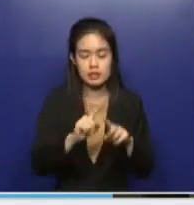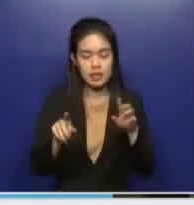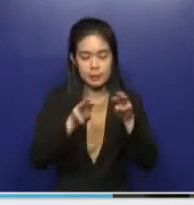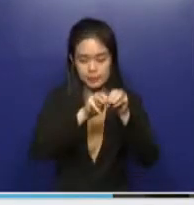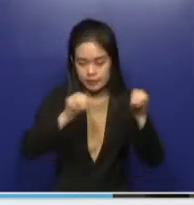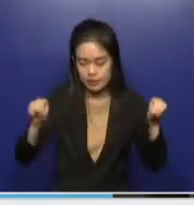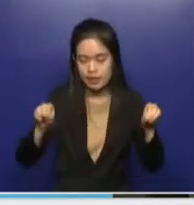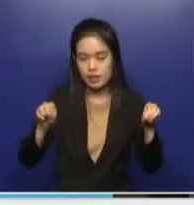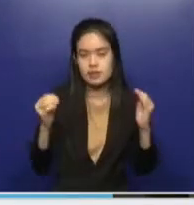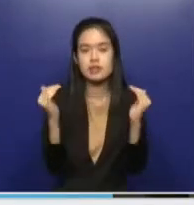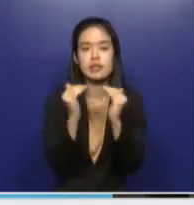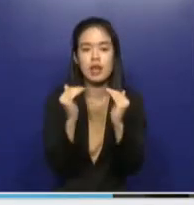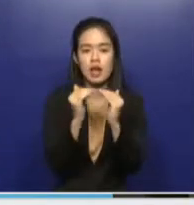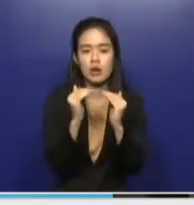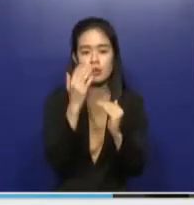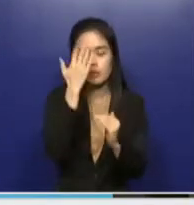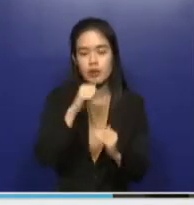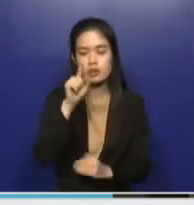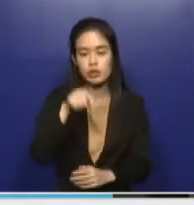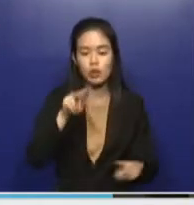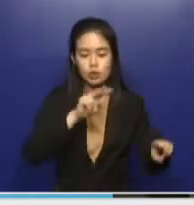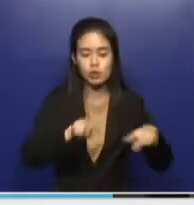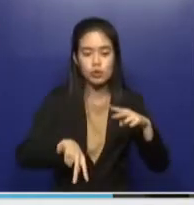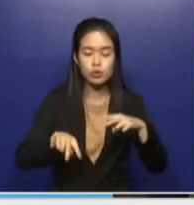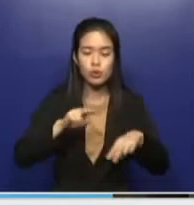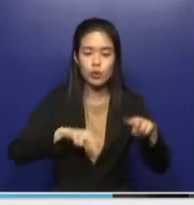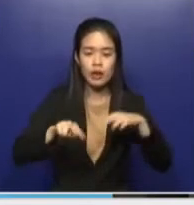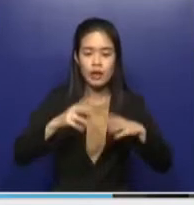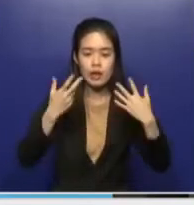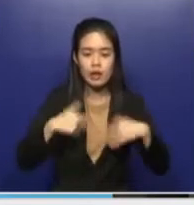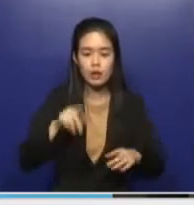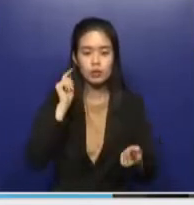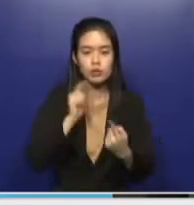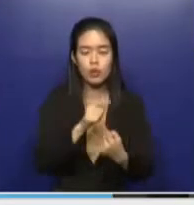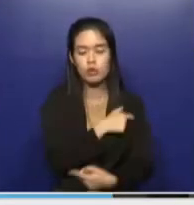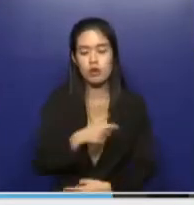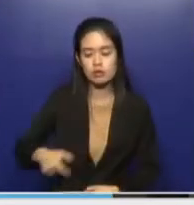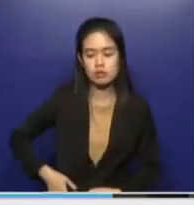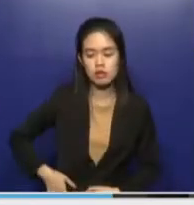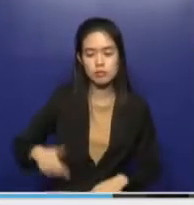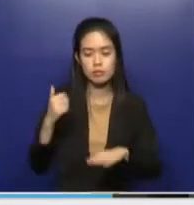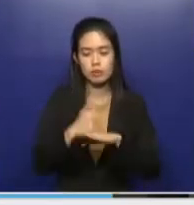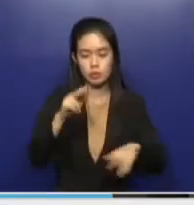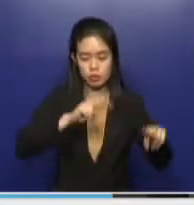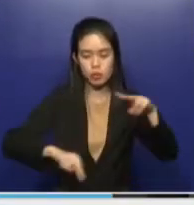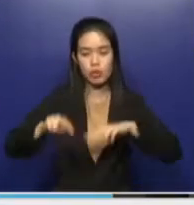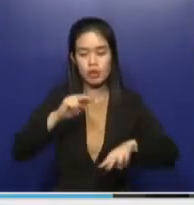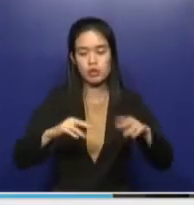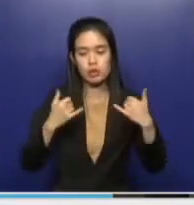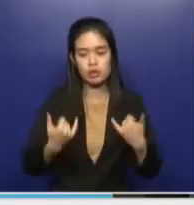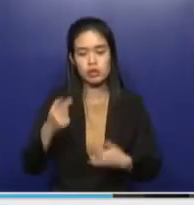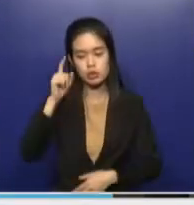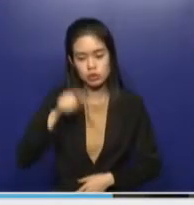ปกครองในระบอบประชาธิปไตยอันมีพระมหากษัตริย์เป็นประมุขโดยเฉพาะอย่างยิ่งในระบอบเสรีประชาธิปไต